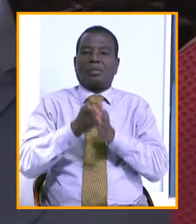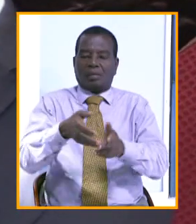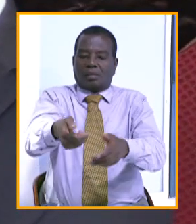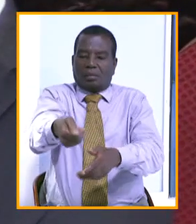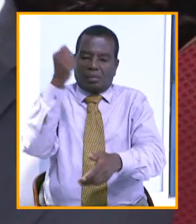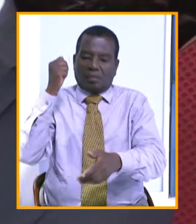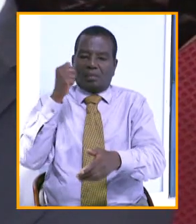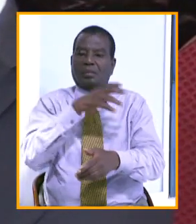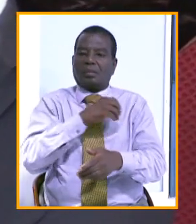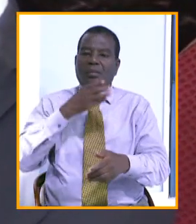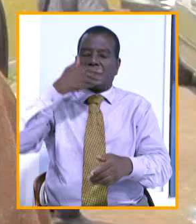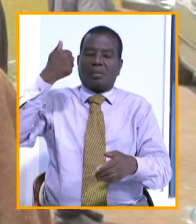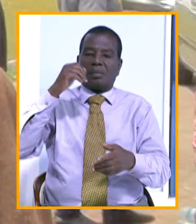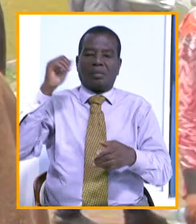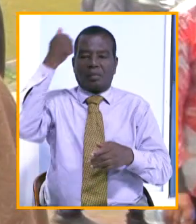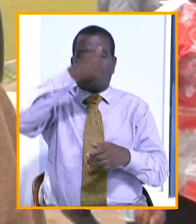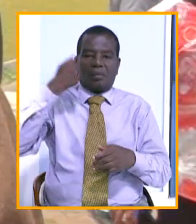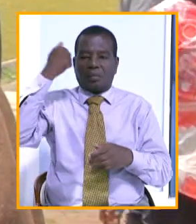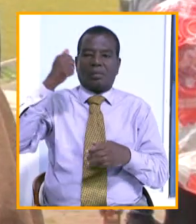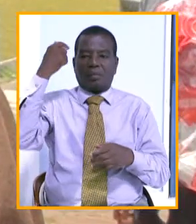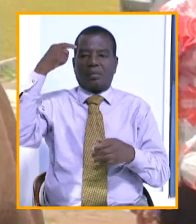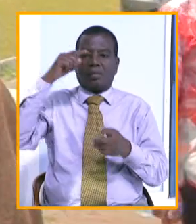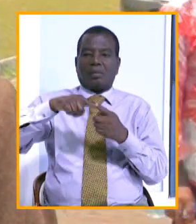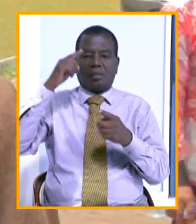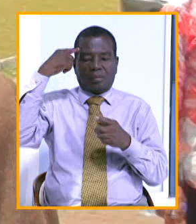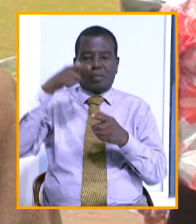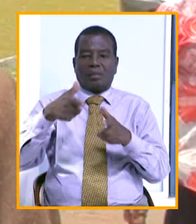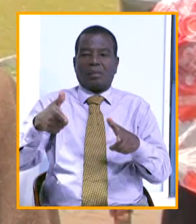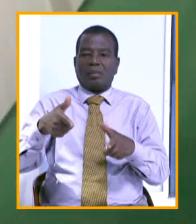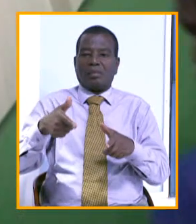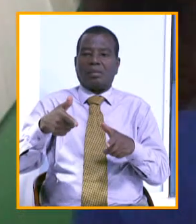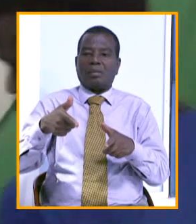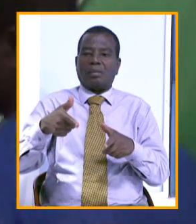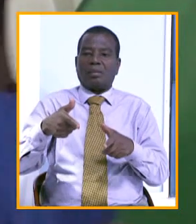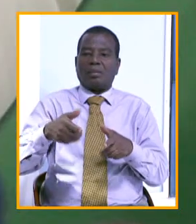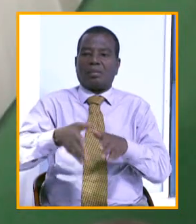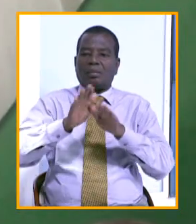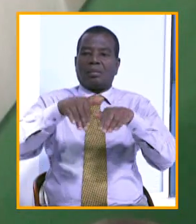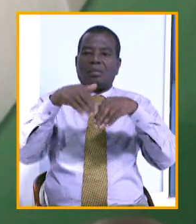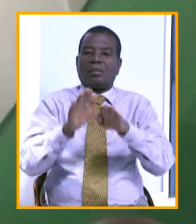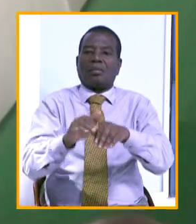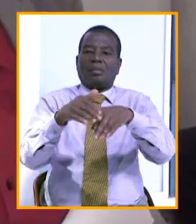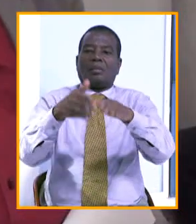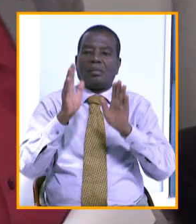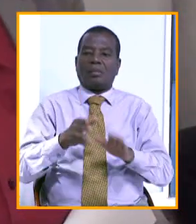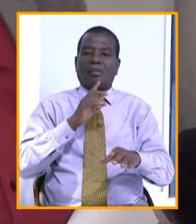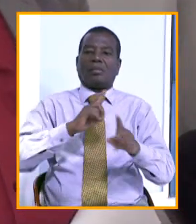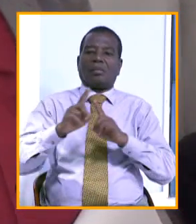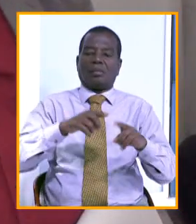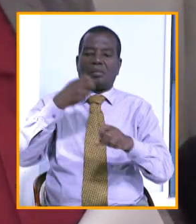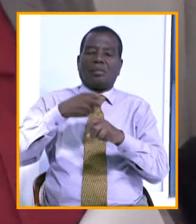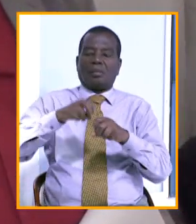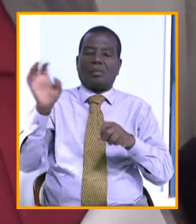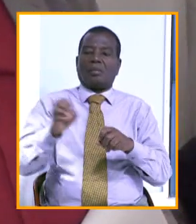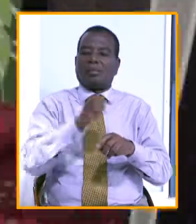d'être l'un des meilleurs d'Afrique. À cette tribune des observateurs des médias, les marieurs ont également évoqué les difficultés